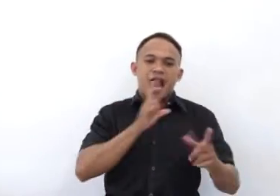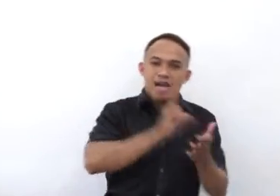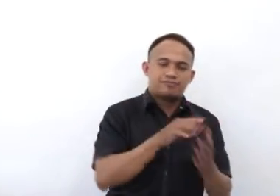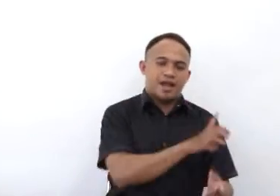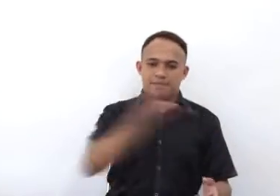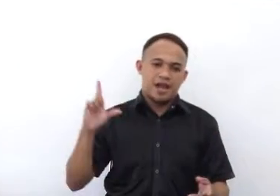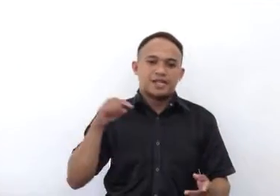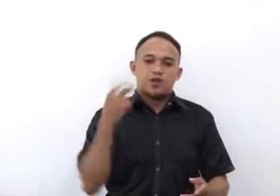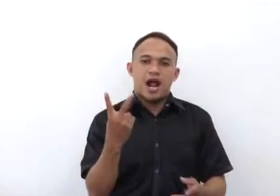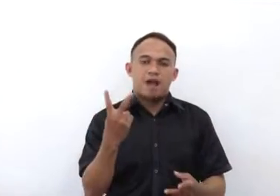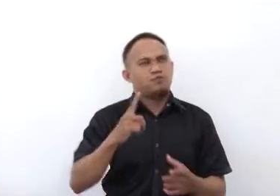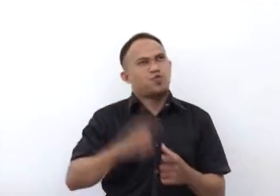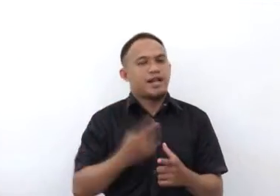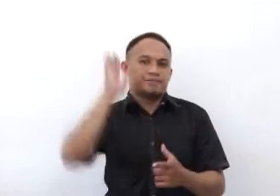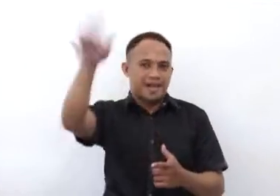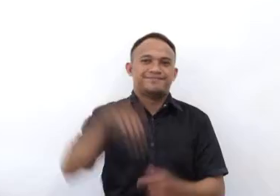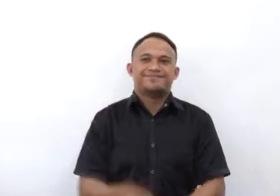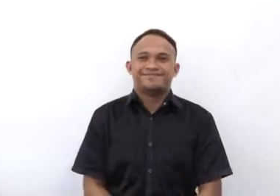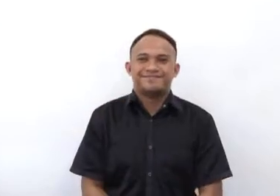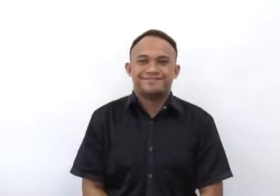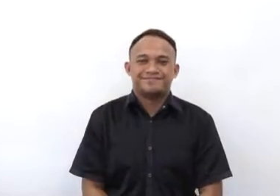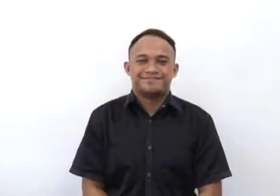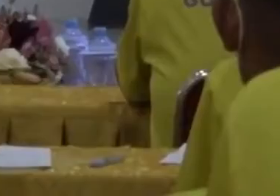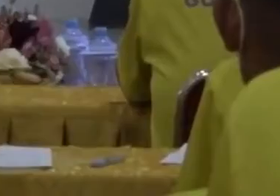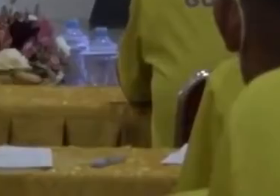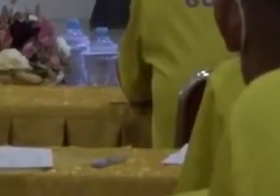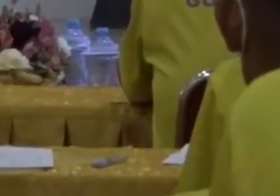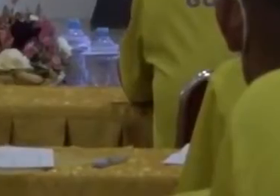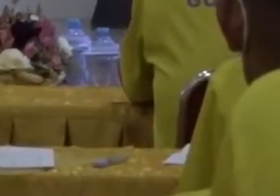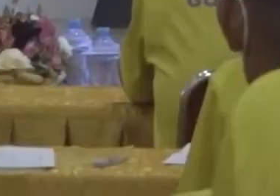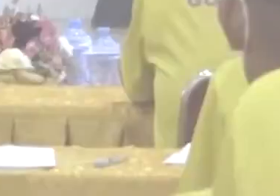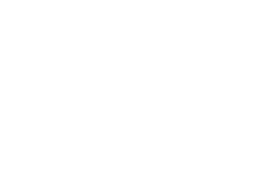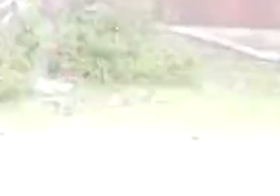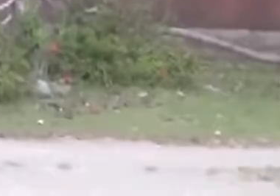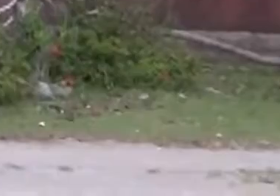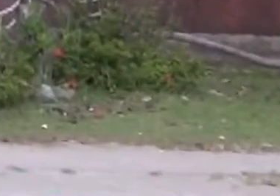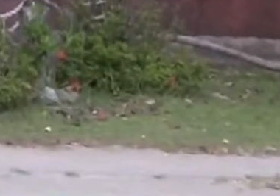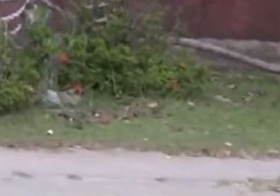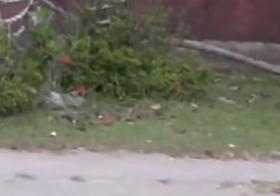Pemusatan latihan ini akan berlangsung selama 2 bulan ke depan.